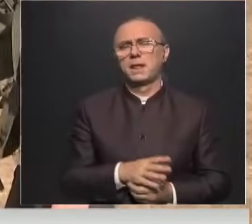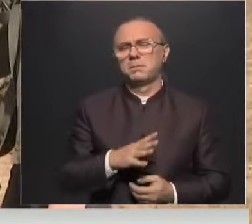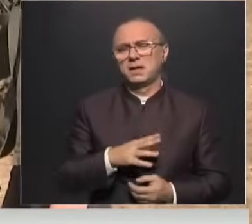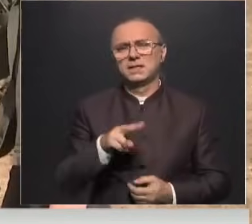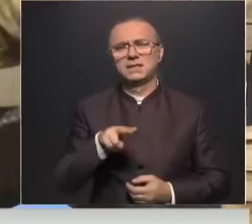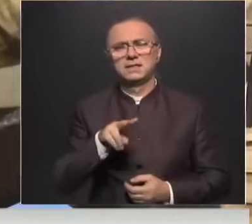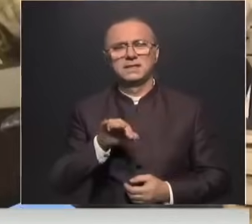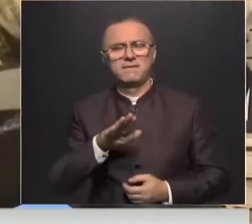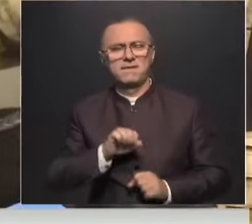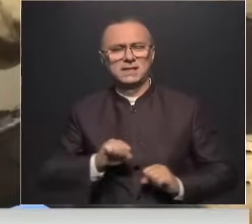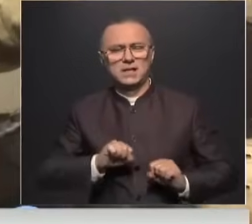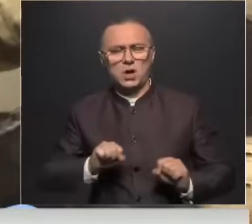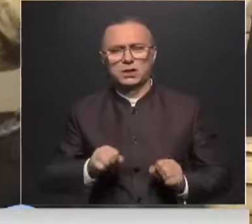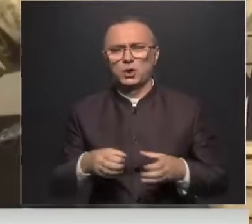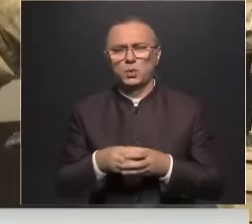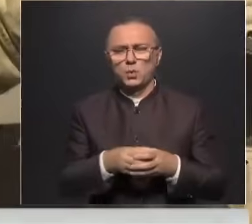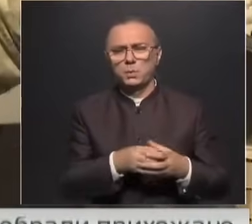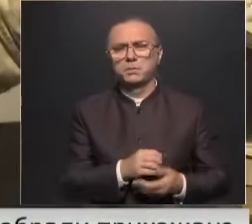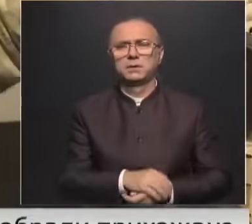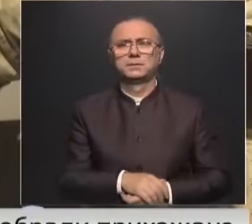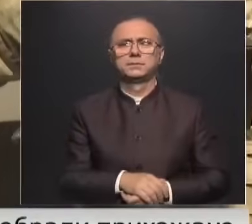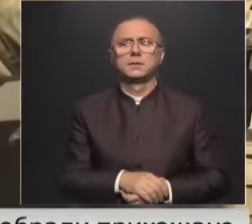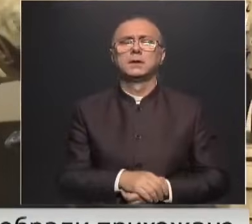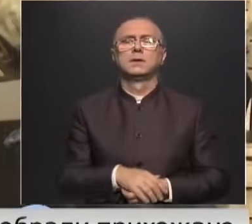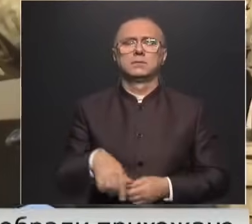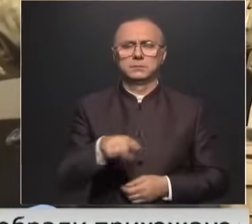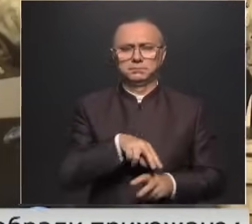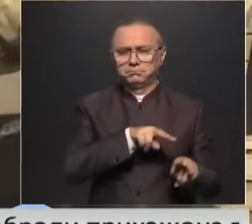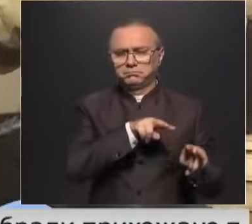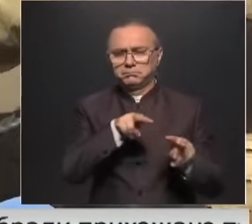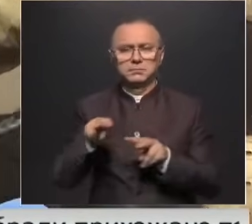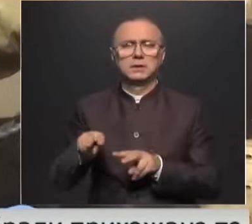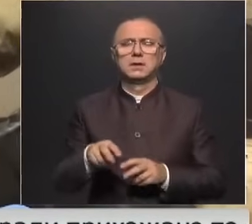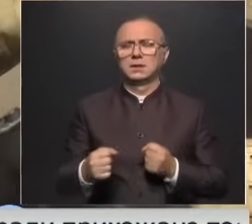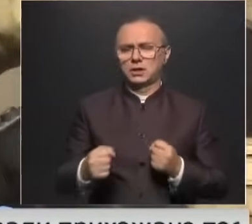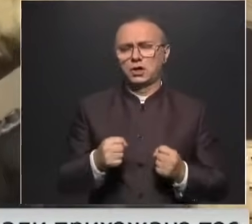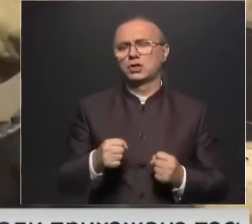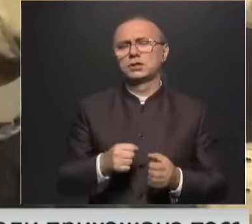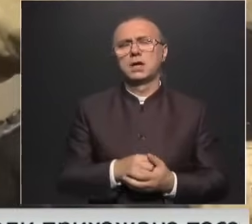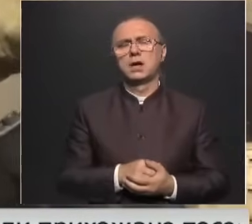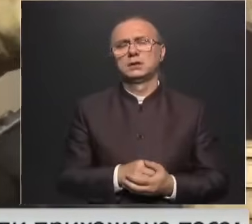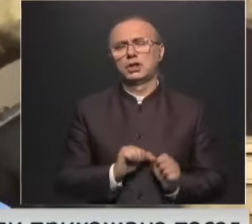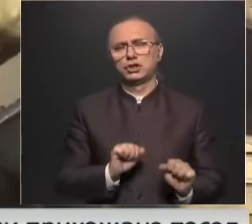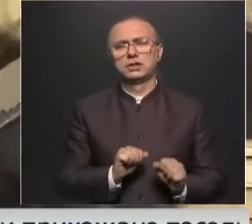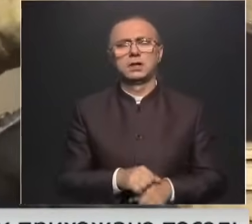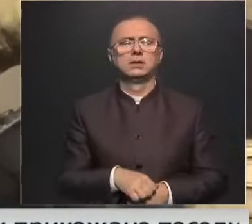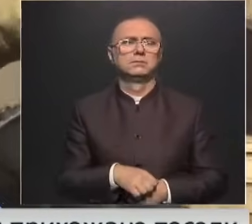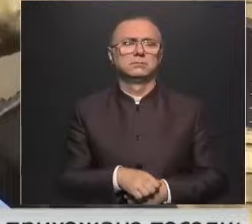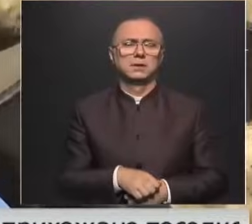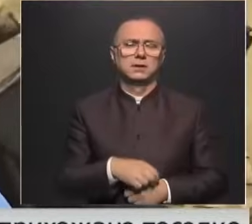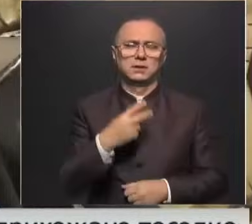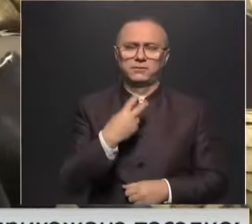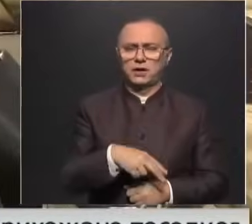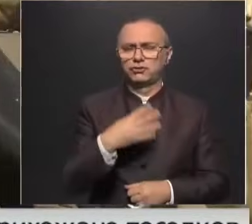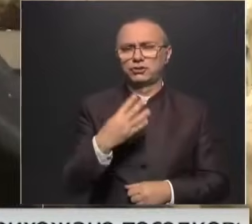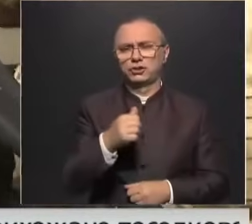были уничтожены. Берега Крыма находятся под надежной защитой охраны 24/7. Нечего сюда соваться. Мы русские,